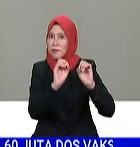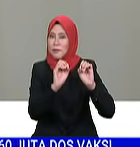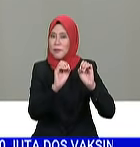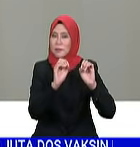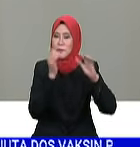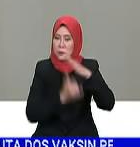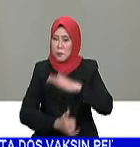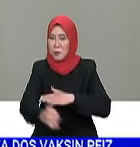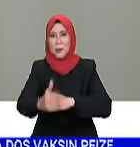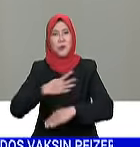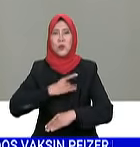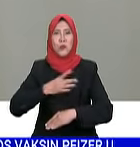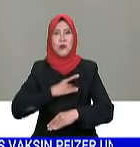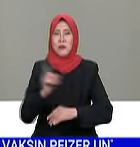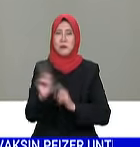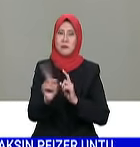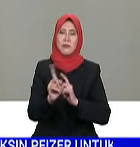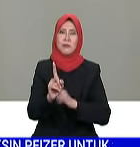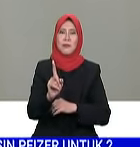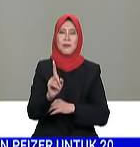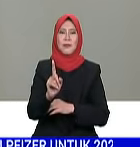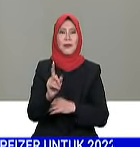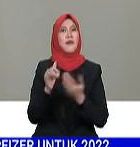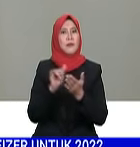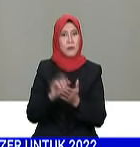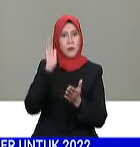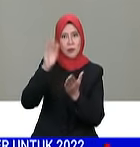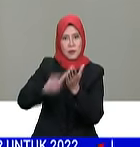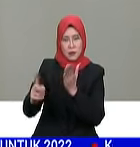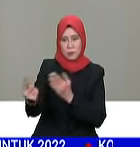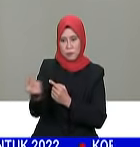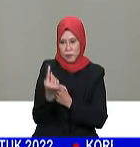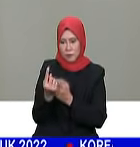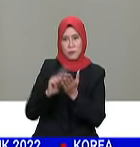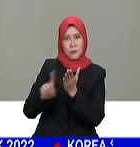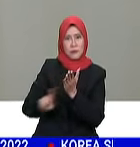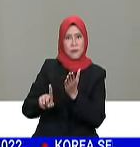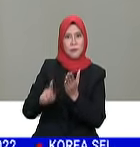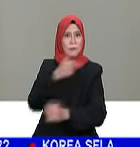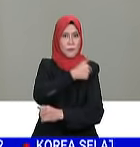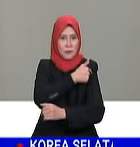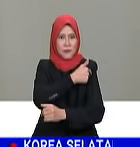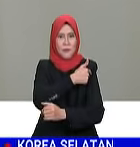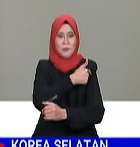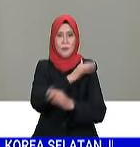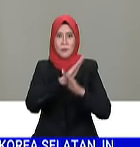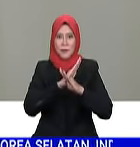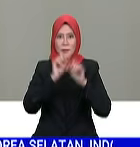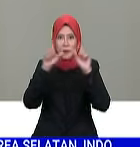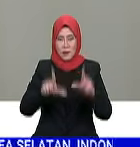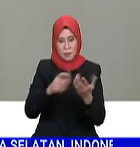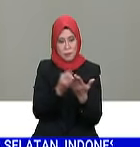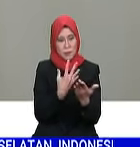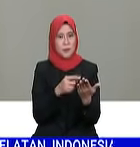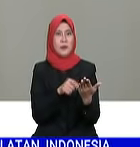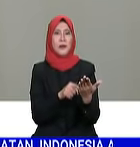masuk negeri Melaka sewenang-wenangnya dan kita tak di SJ tu kita akan check satu vaksin lah. Ada CJ vaksin atau tidak